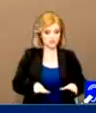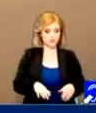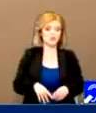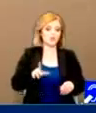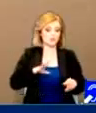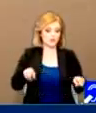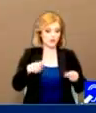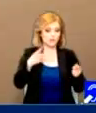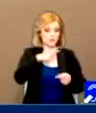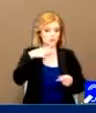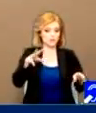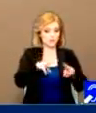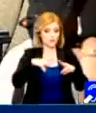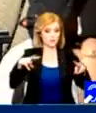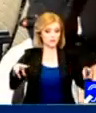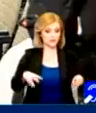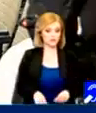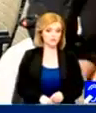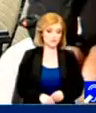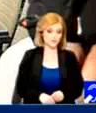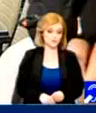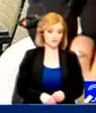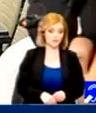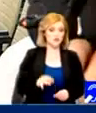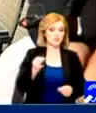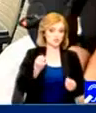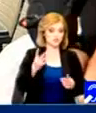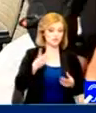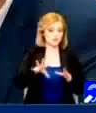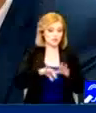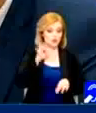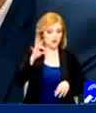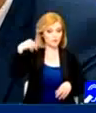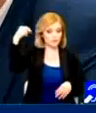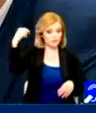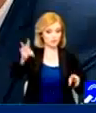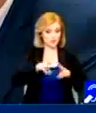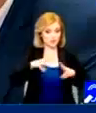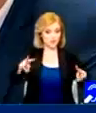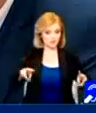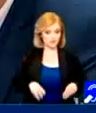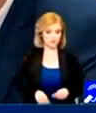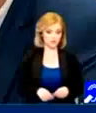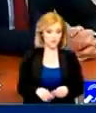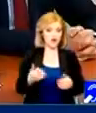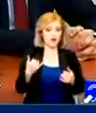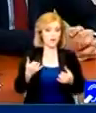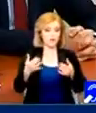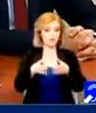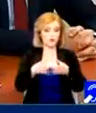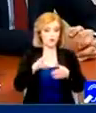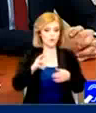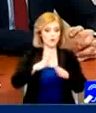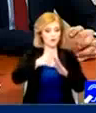Parlamentului, constituirea comisiilor a biroului permanent și alegerea președintelui legislativului. Într-o declarație publică, deputații acum cheamă